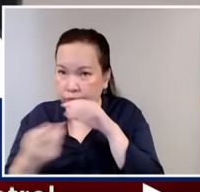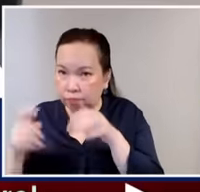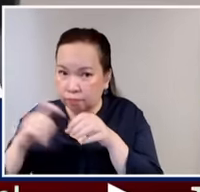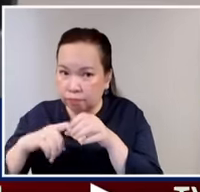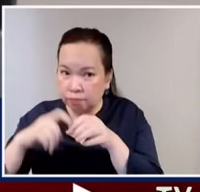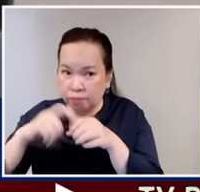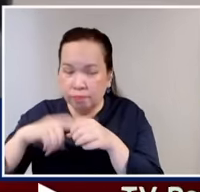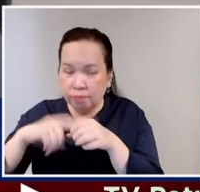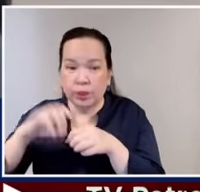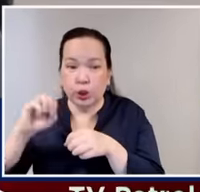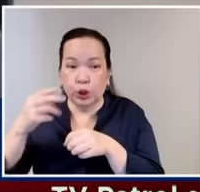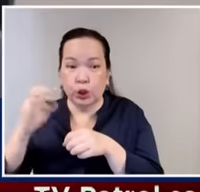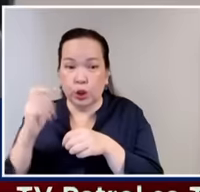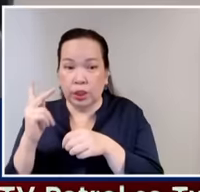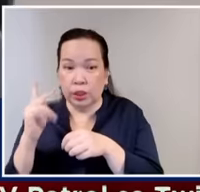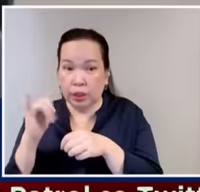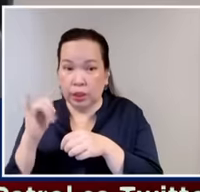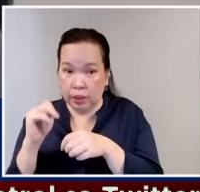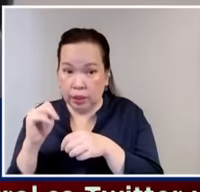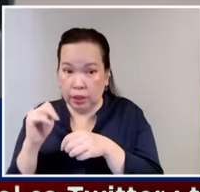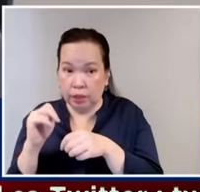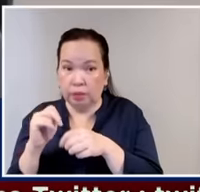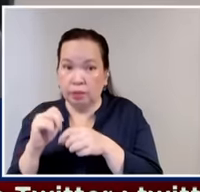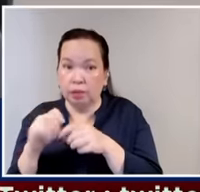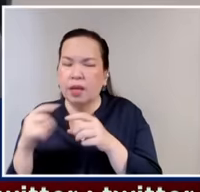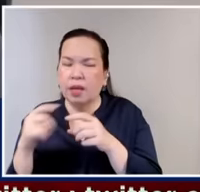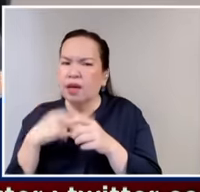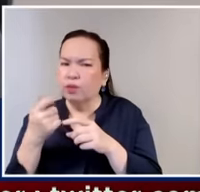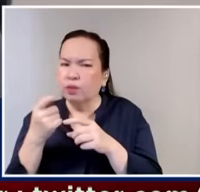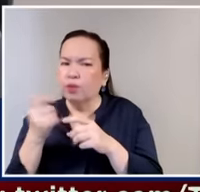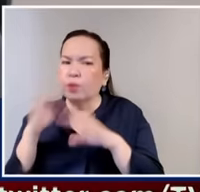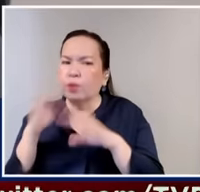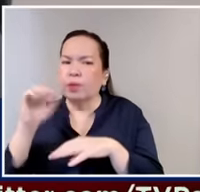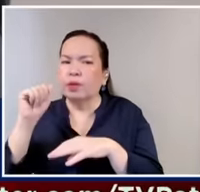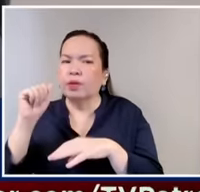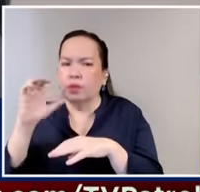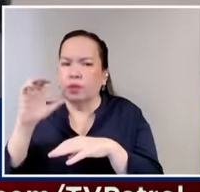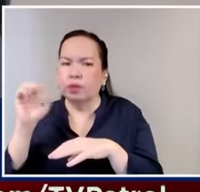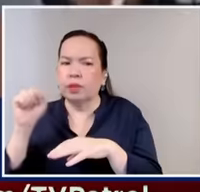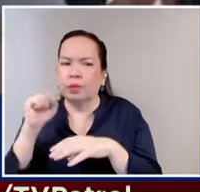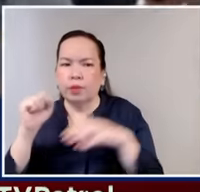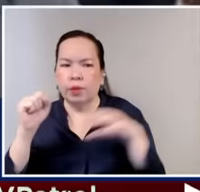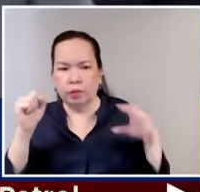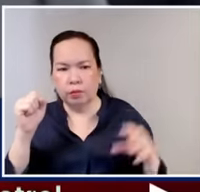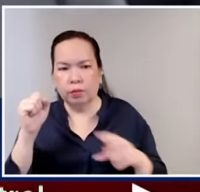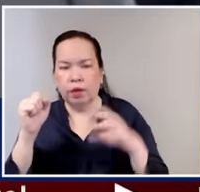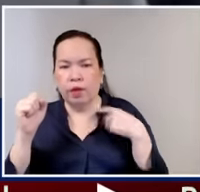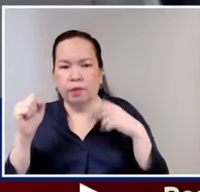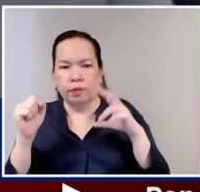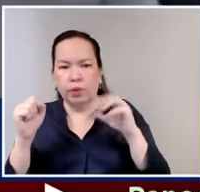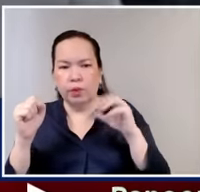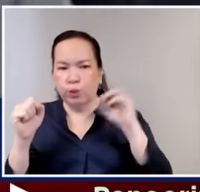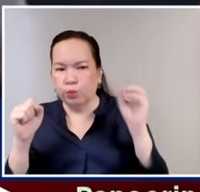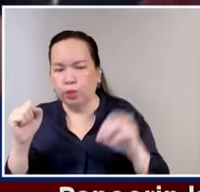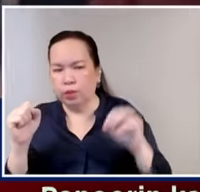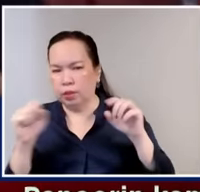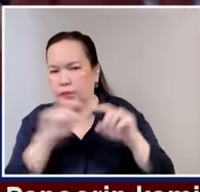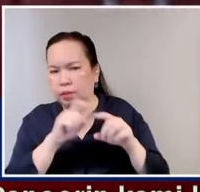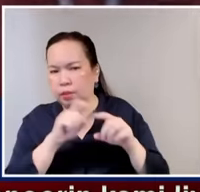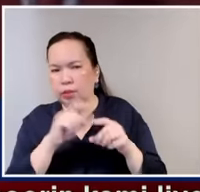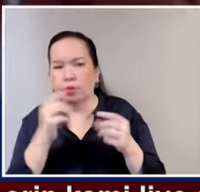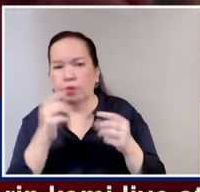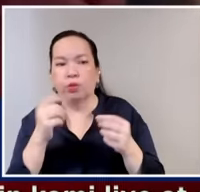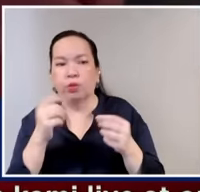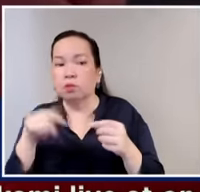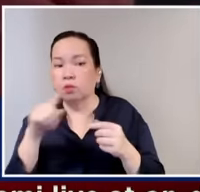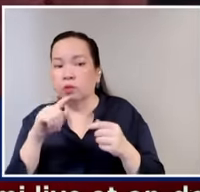pasahero. Medyo may problema konti sa aircon pero yun, binakapan nila ng 30%. Nag-inspeksyon rin si Transportation